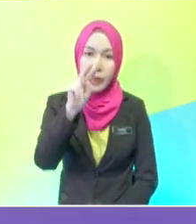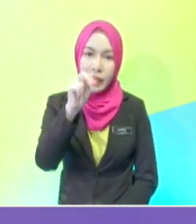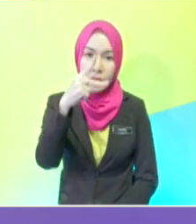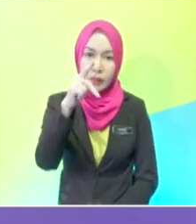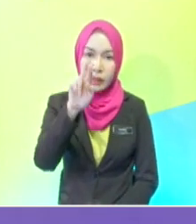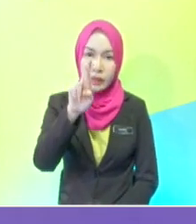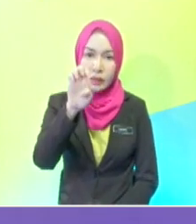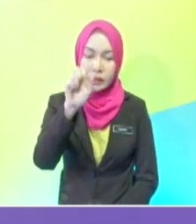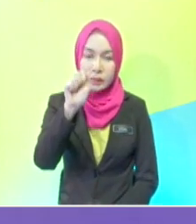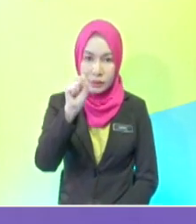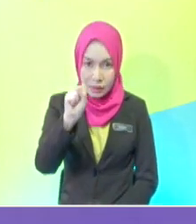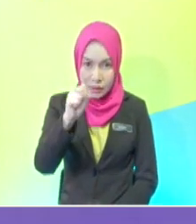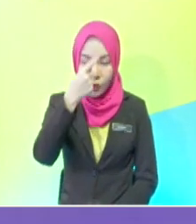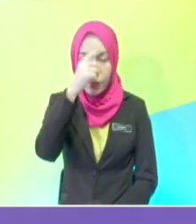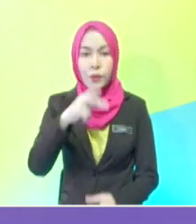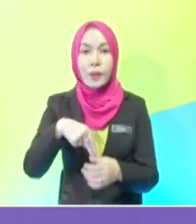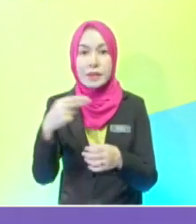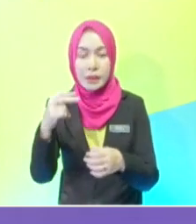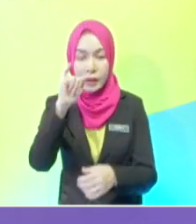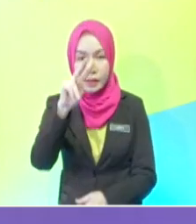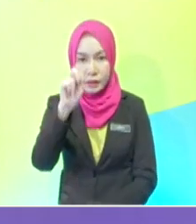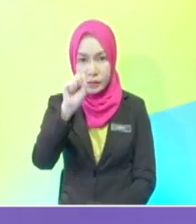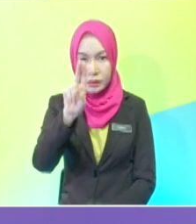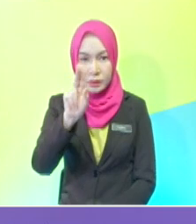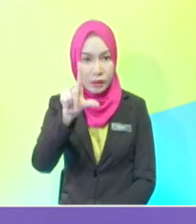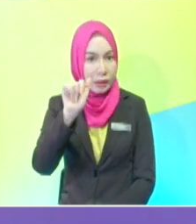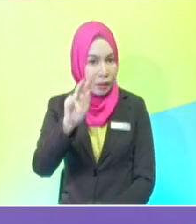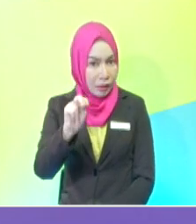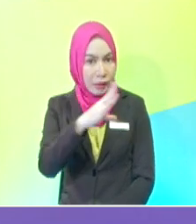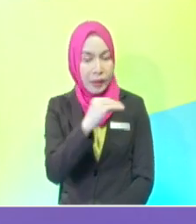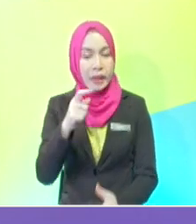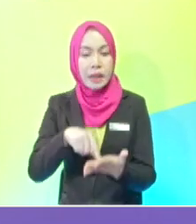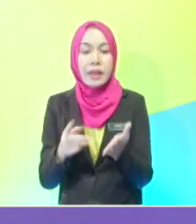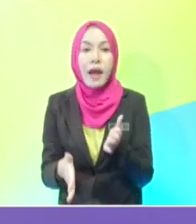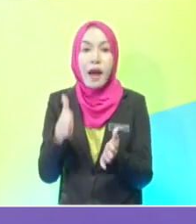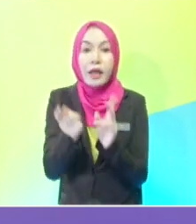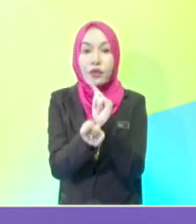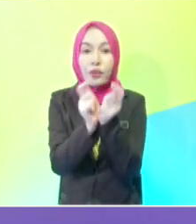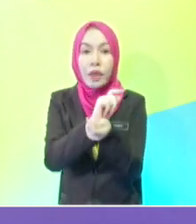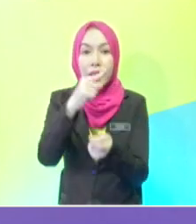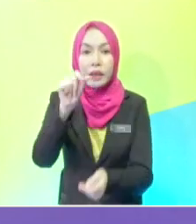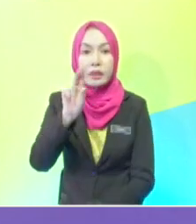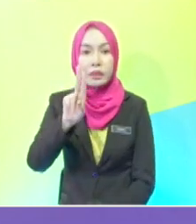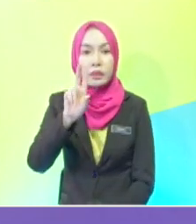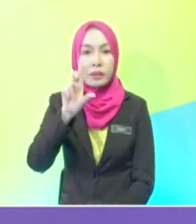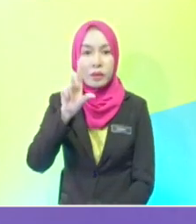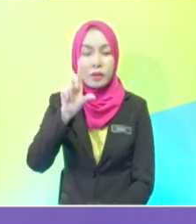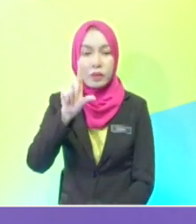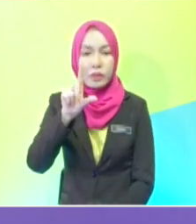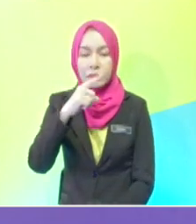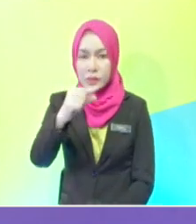ini adalah untuk hasil insulin dan insulin tadi akan menukarkan glukosa atau yang kita makan